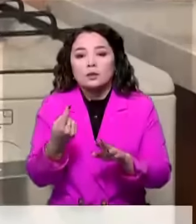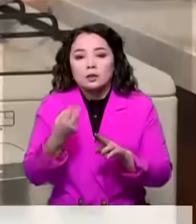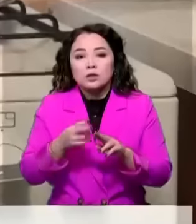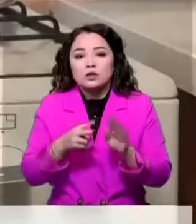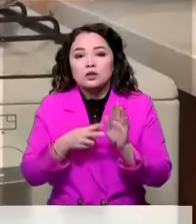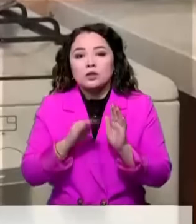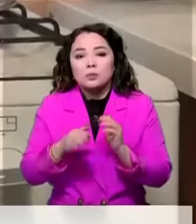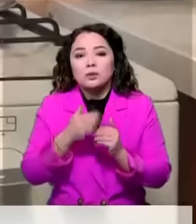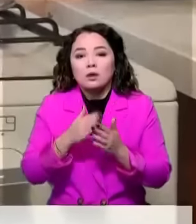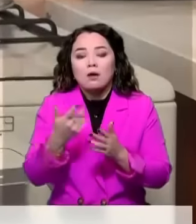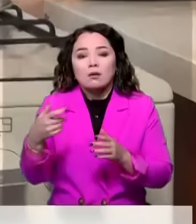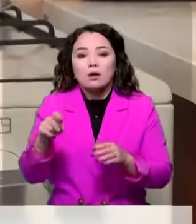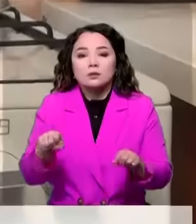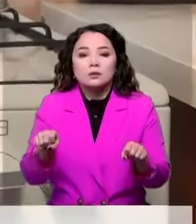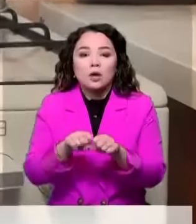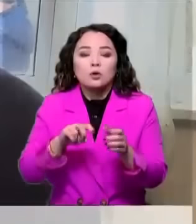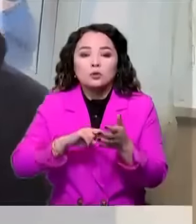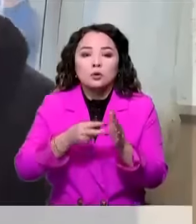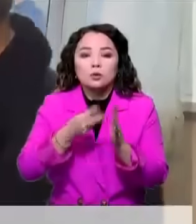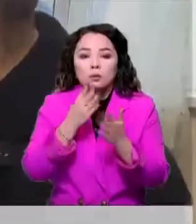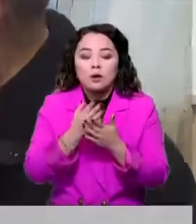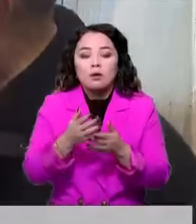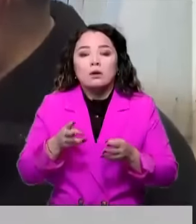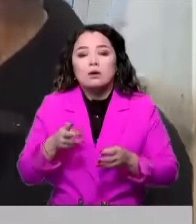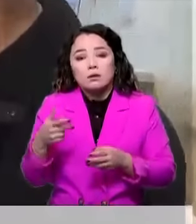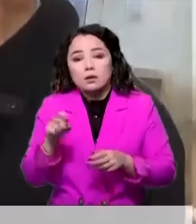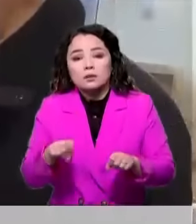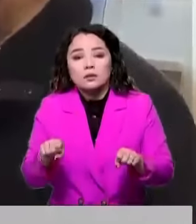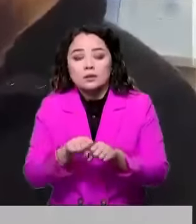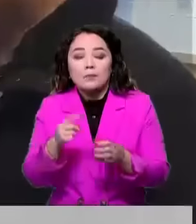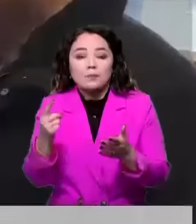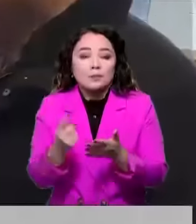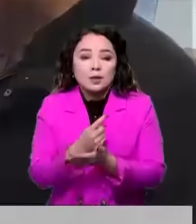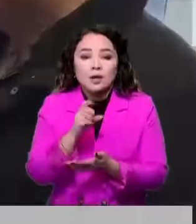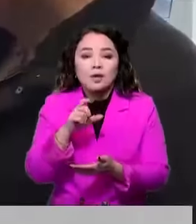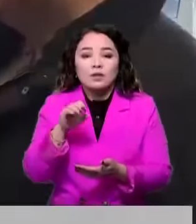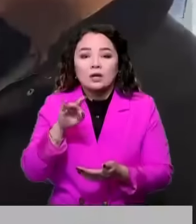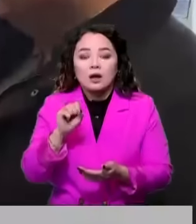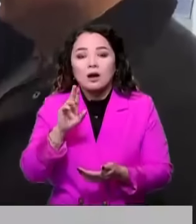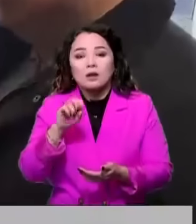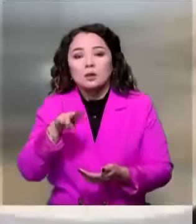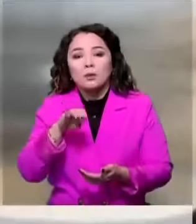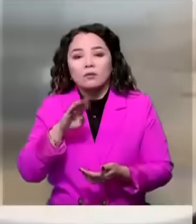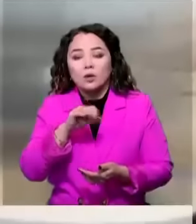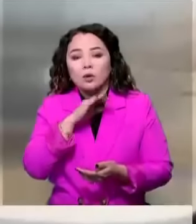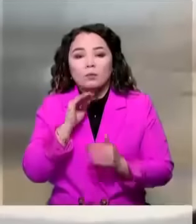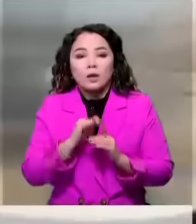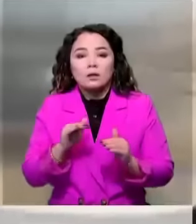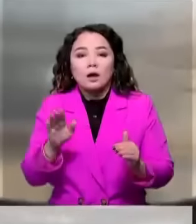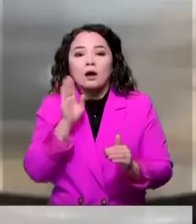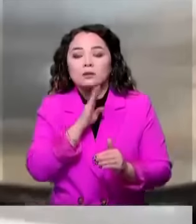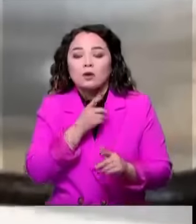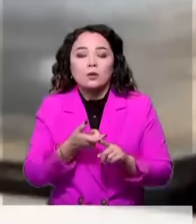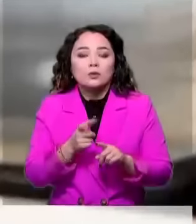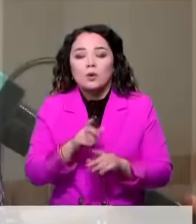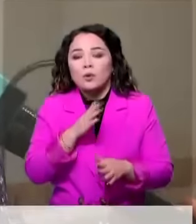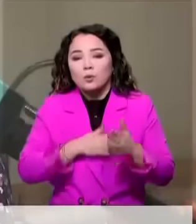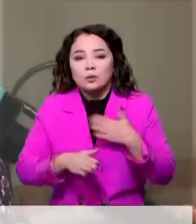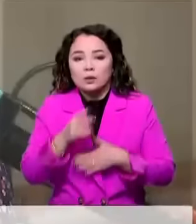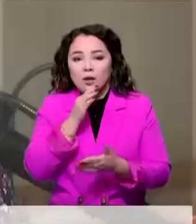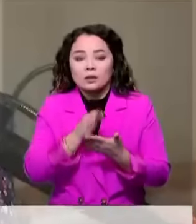7000 аулаға газ жеткізу көзделген. Үйіне көгілдір отын жеткендердің алғашқысы Эльвира Қалдыбаева. Көп балалы ананың қуанышында шек